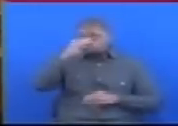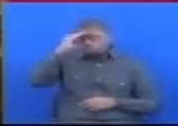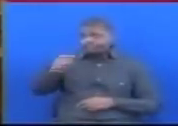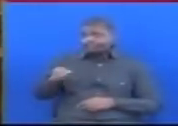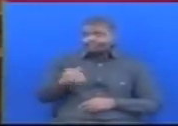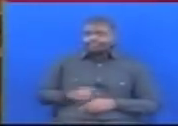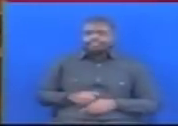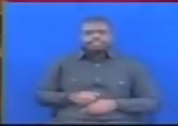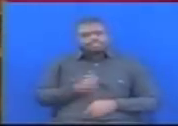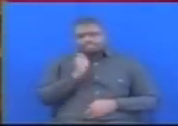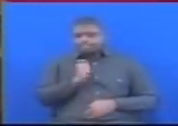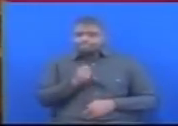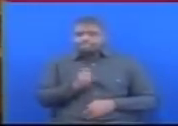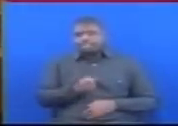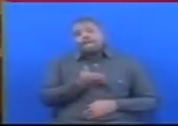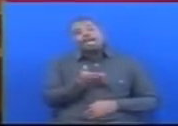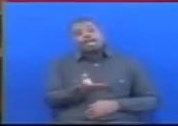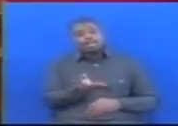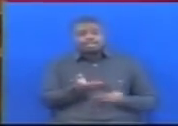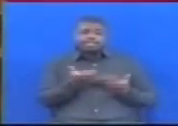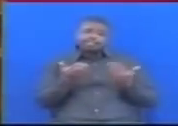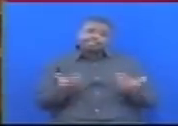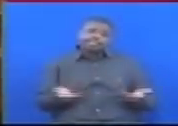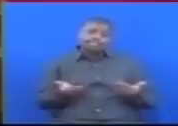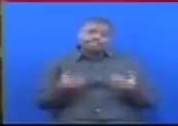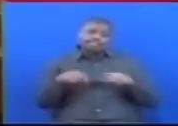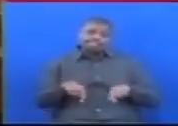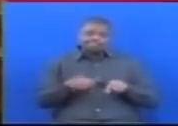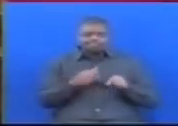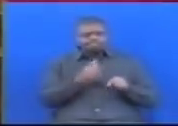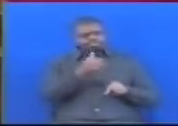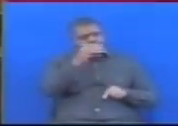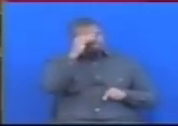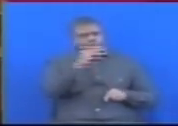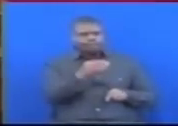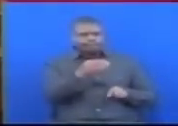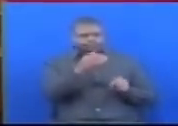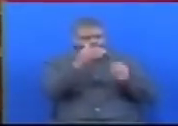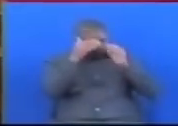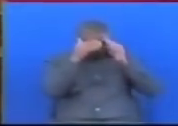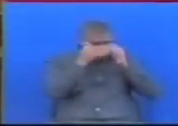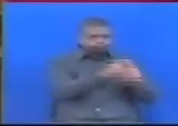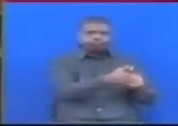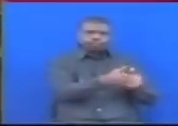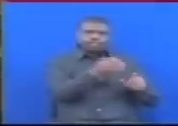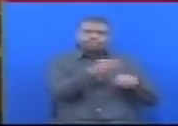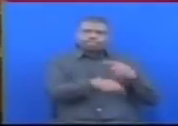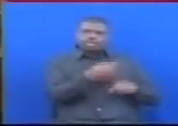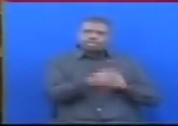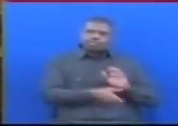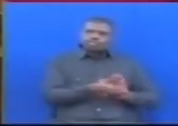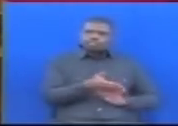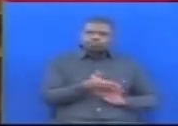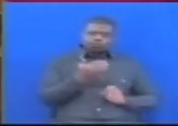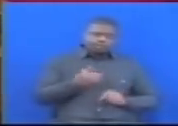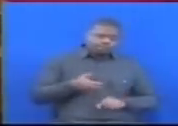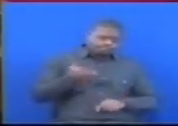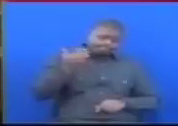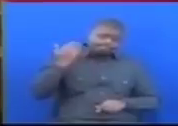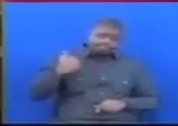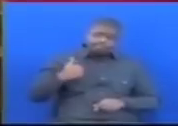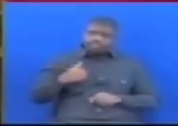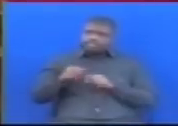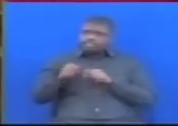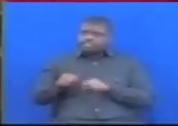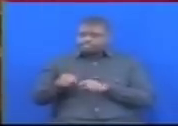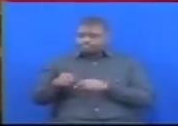Spika, kwa sasa jeshi la polisi limejikita kukamilisha miradi iliyokwishaanzishwa huko nyuma. Pindi miradi